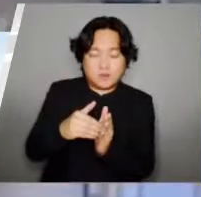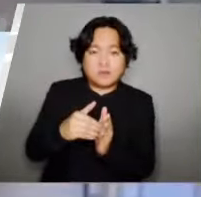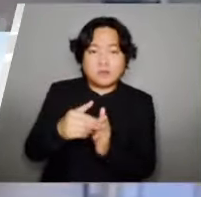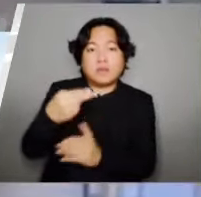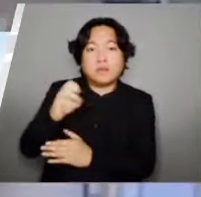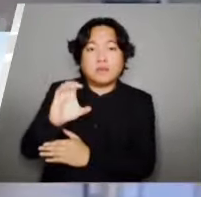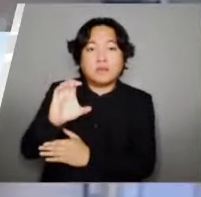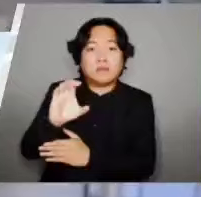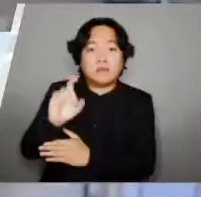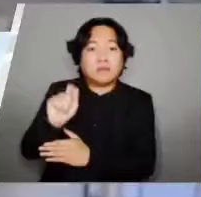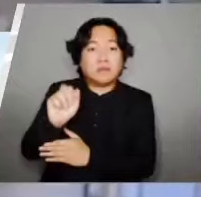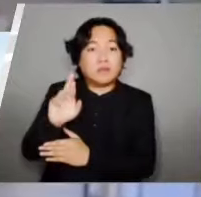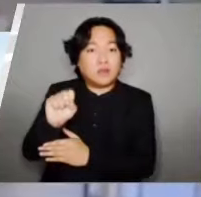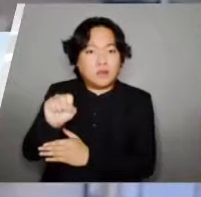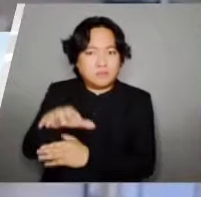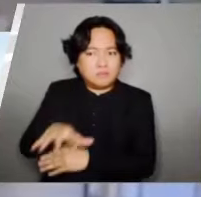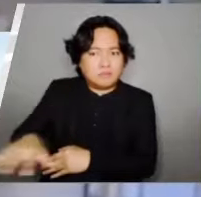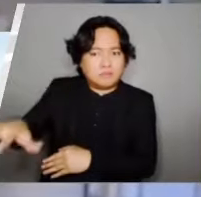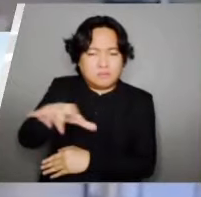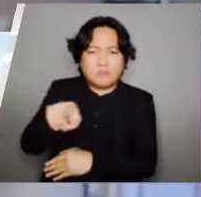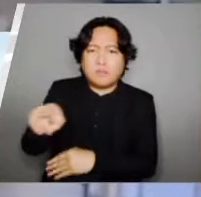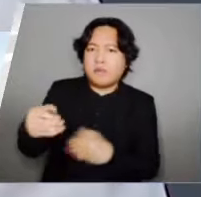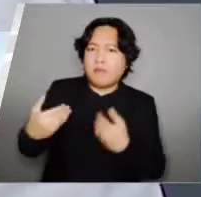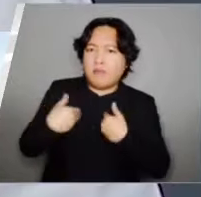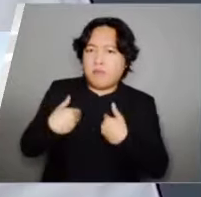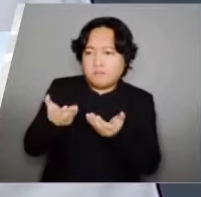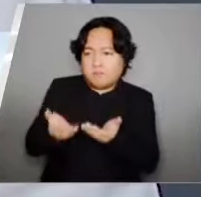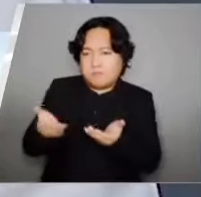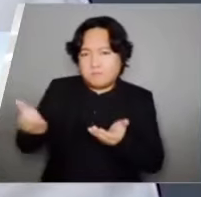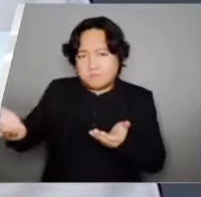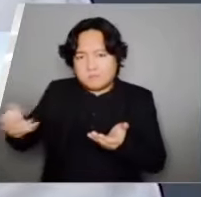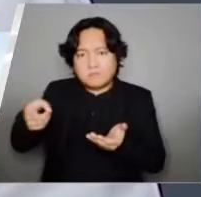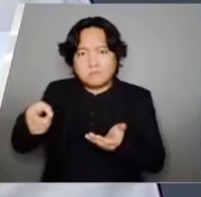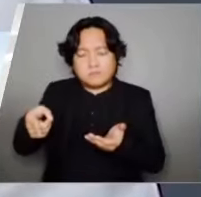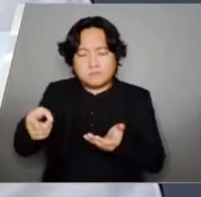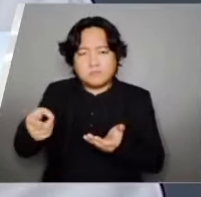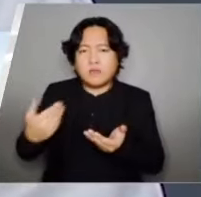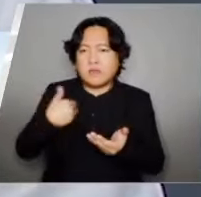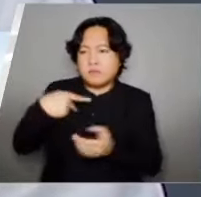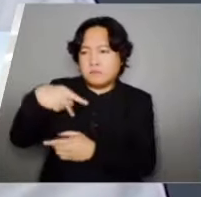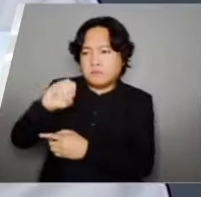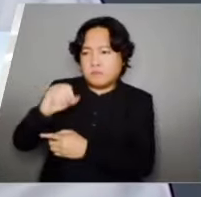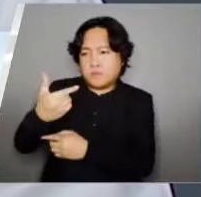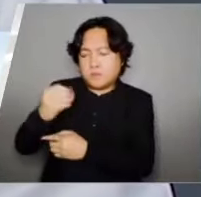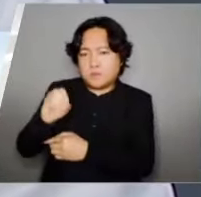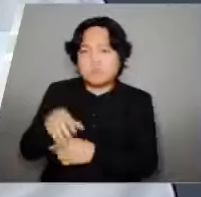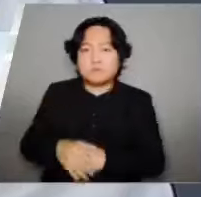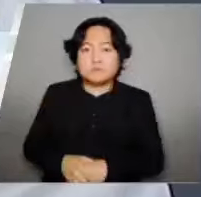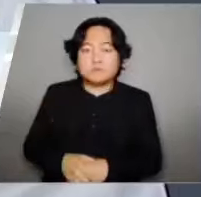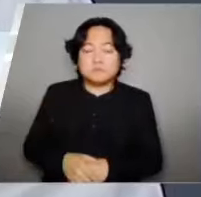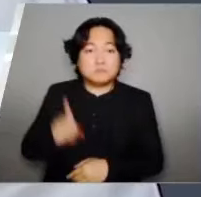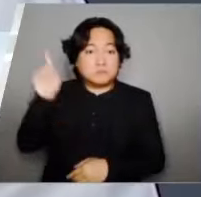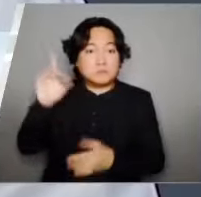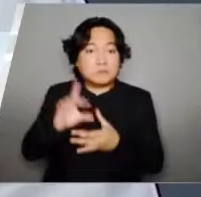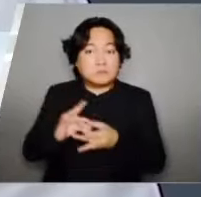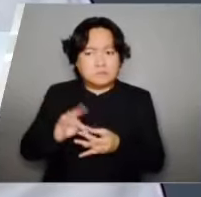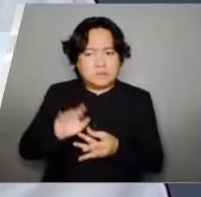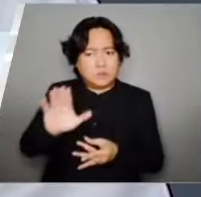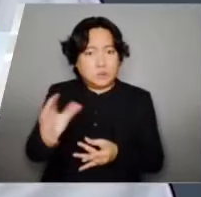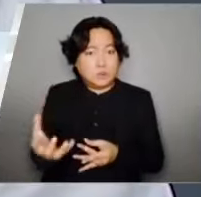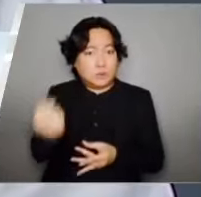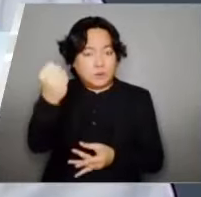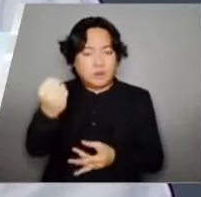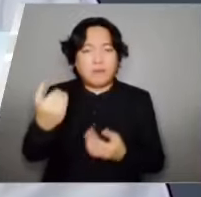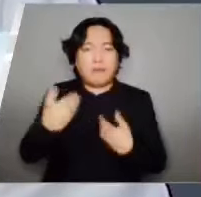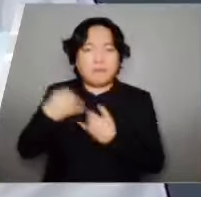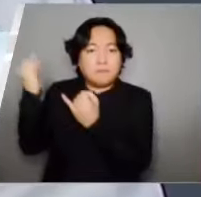port at hinihinalang may pogo sa loob. Nagpasok sila ng bigas from Vietnam. So, sinita yan. Kasi